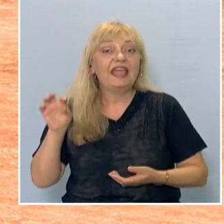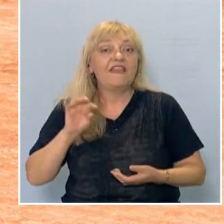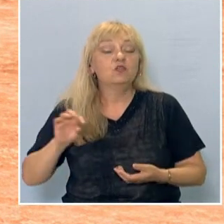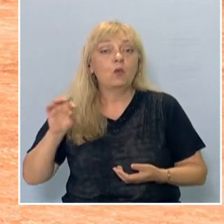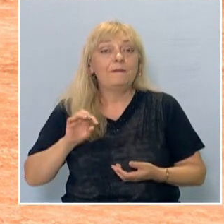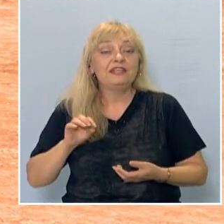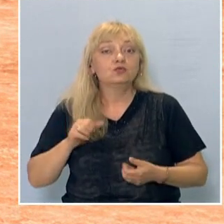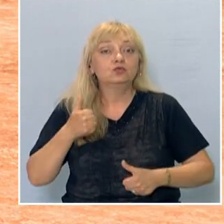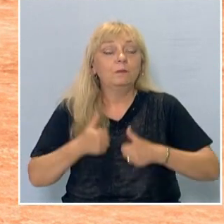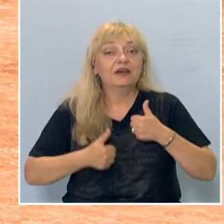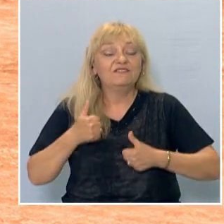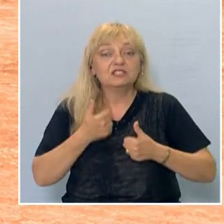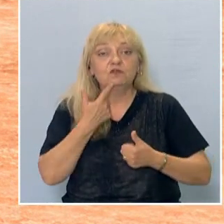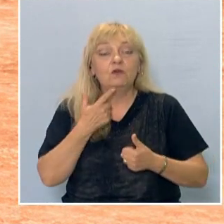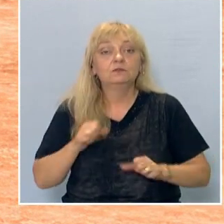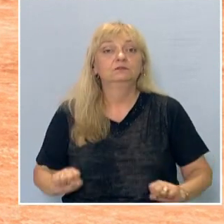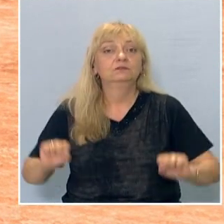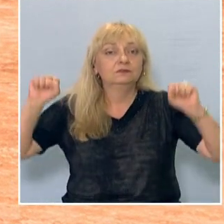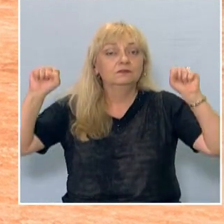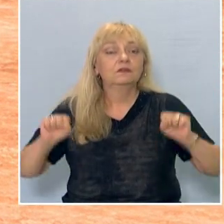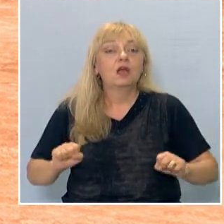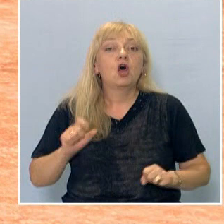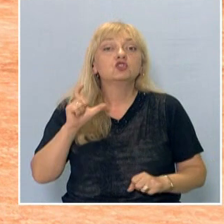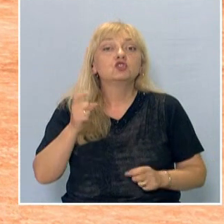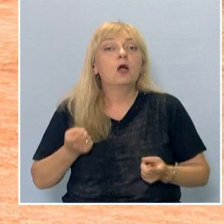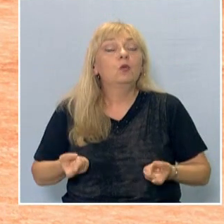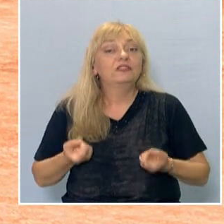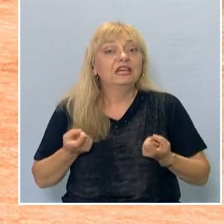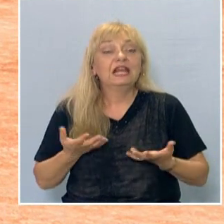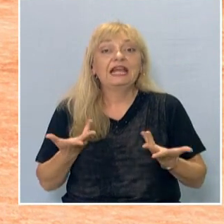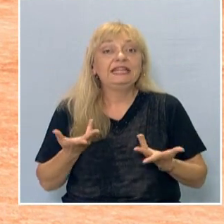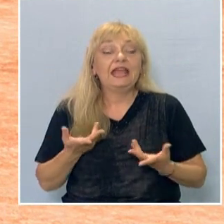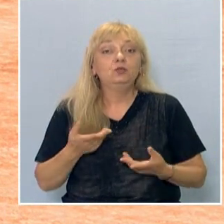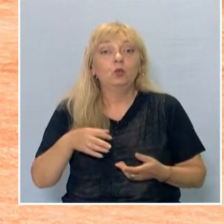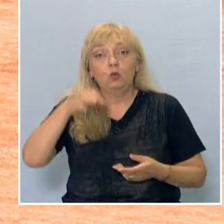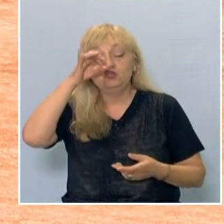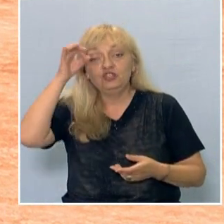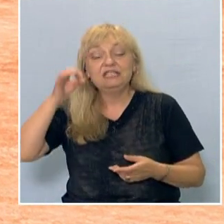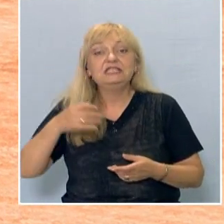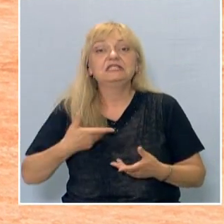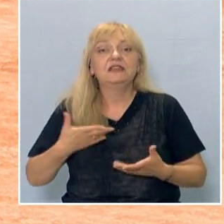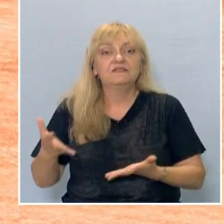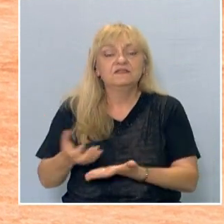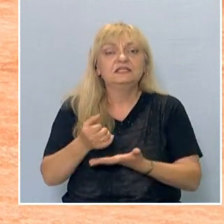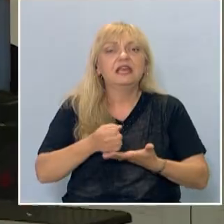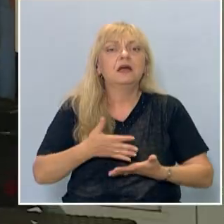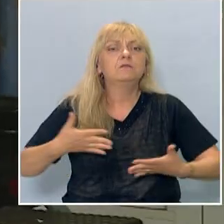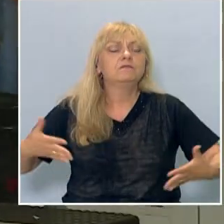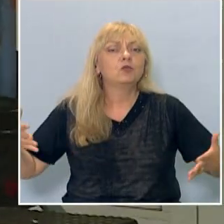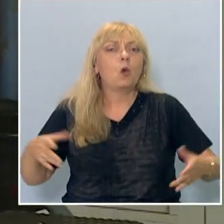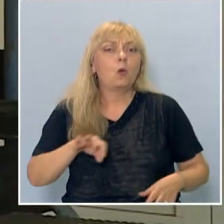по вдигане на тежести в Солун, където възпитаниците на Николов завоюваха редица медали. Нека видим.